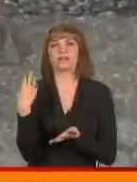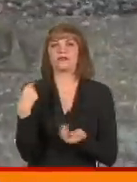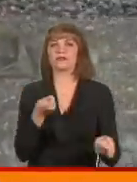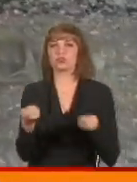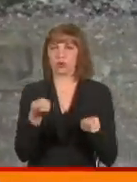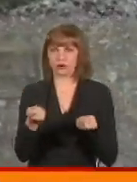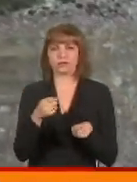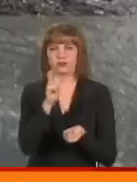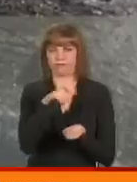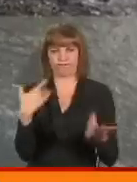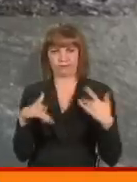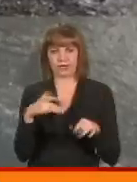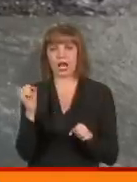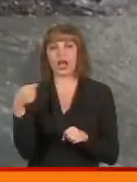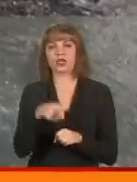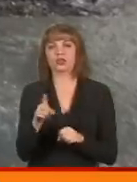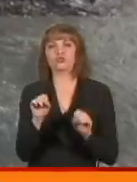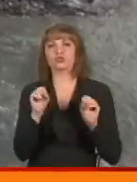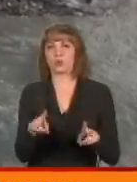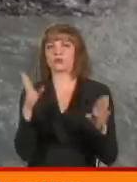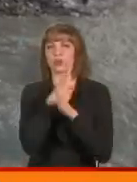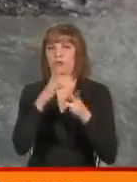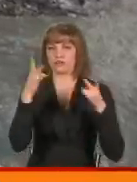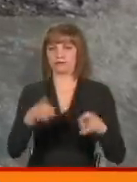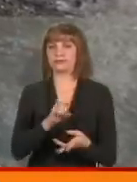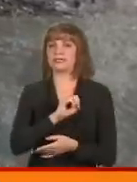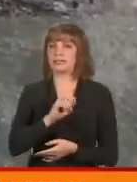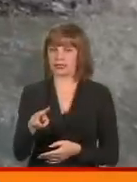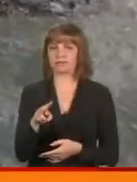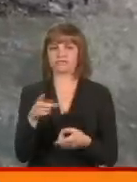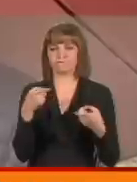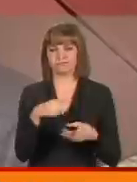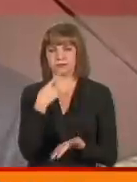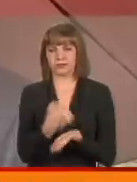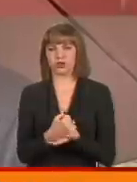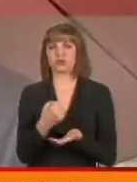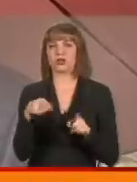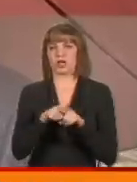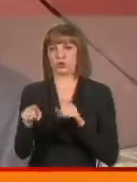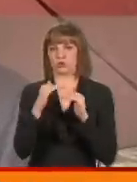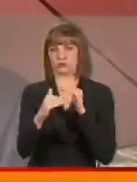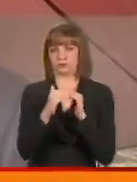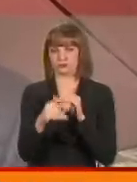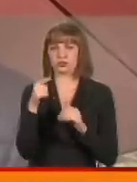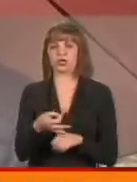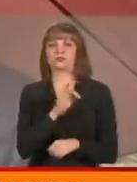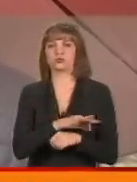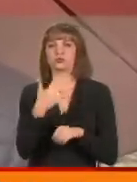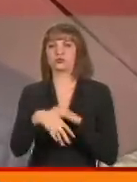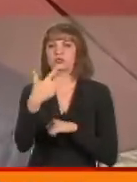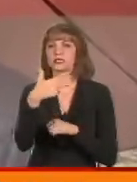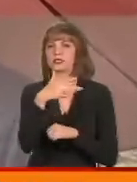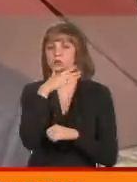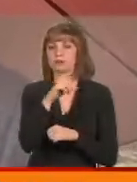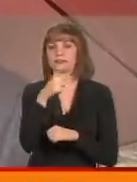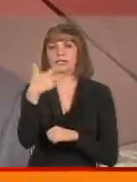керівництво полігону не визнає. От те, що загроза екологічної катастрофи є, таки підтверджують. Даний полігон експлуатується вже 30 років.